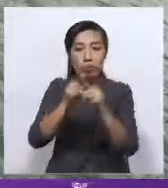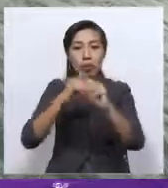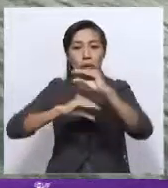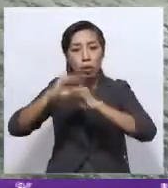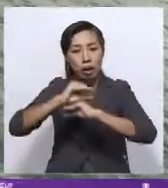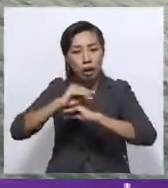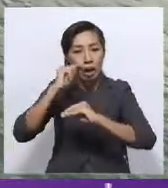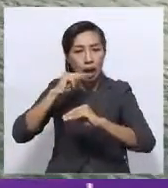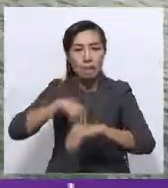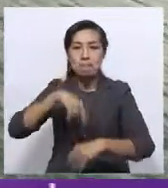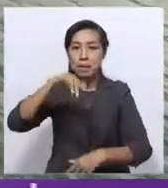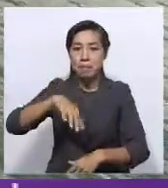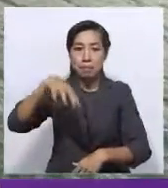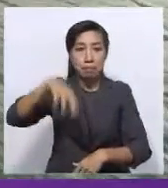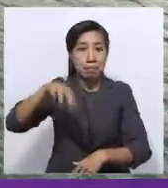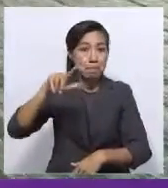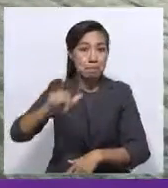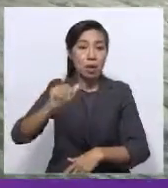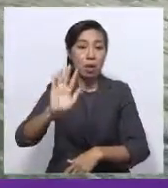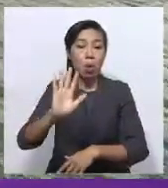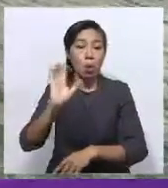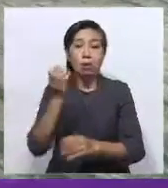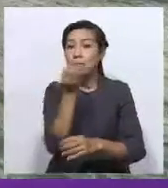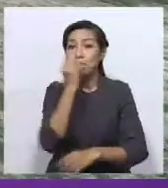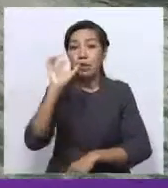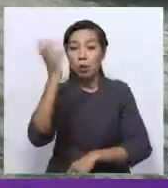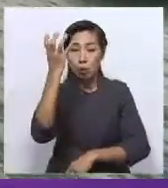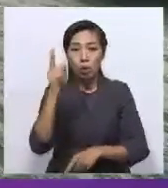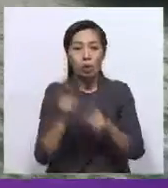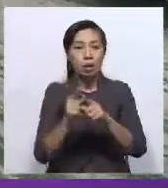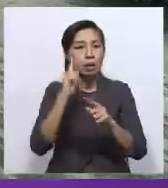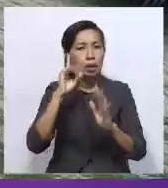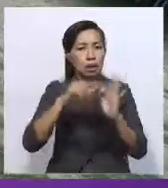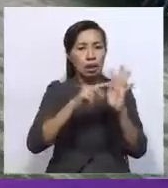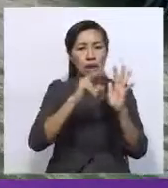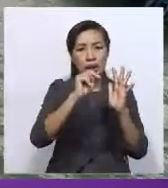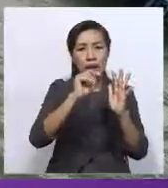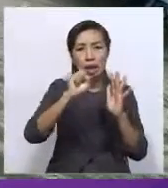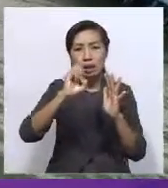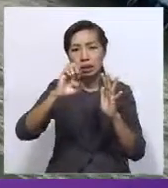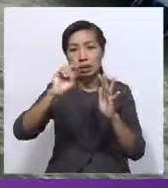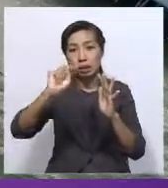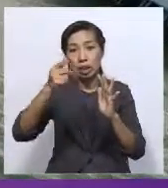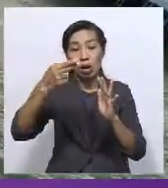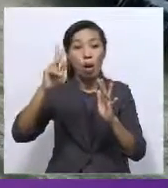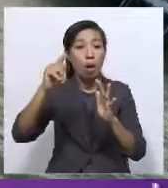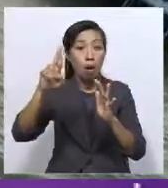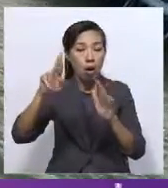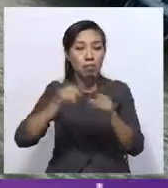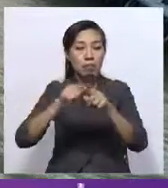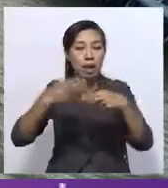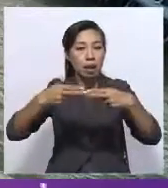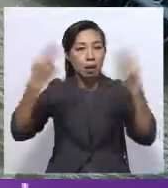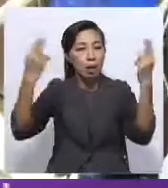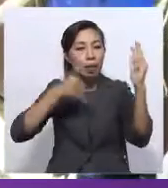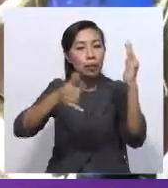นครแห่งครัวโลกโครงการยกระดับจุดผ่อนปรนพิเศษด่านสิงขรเป็นจุดผ่านแดนถาวรนายกรัฐมนต